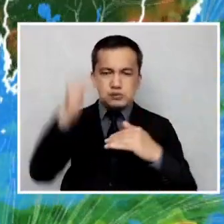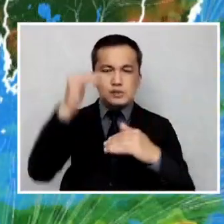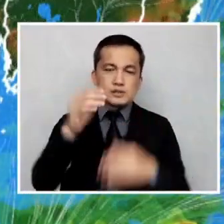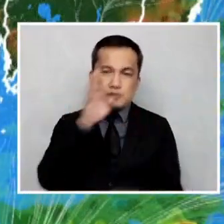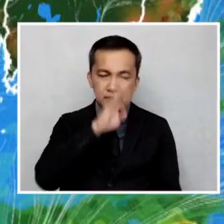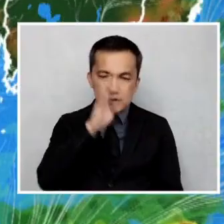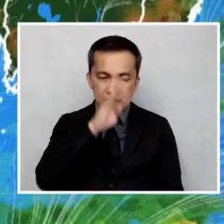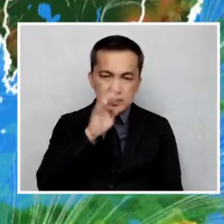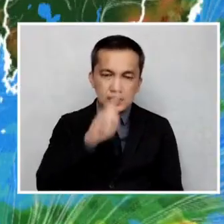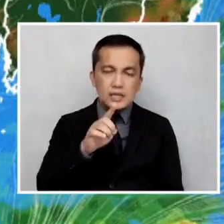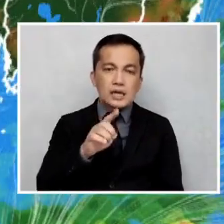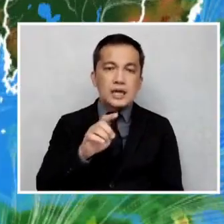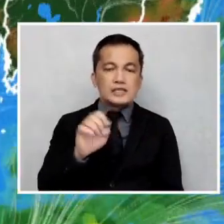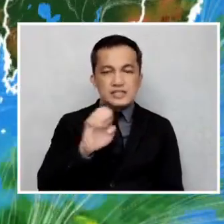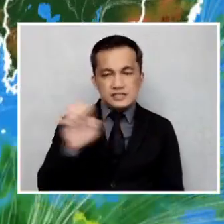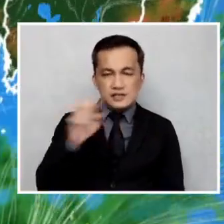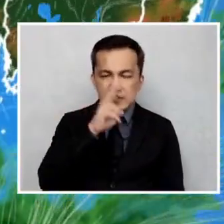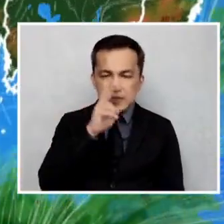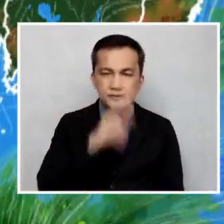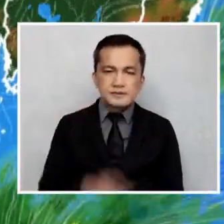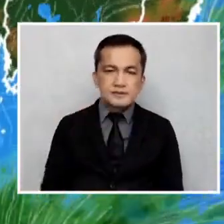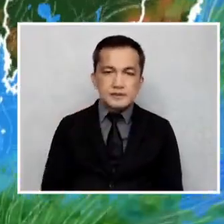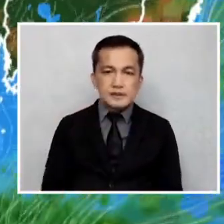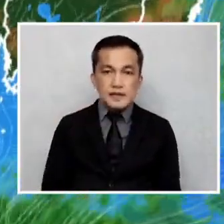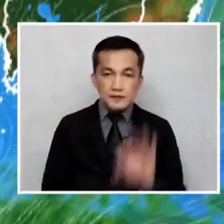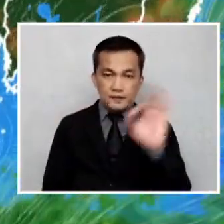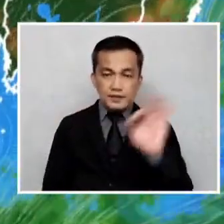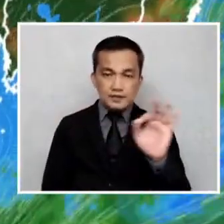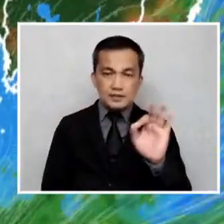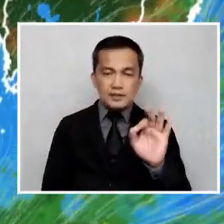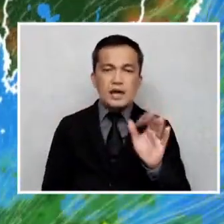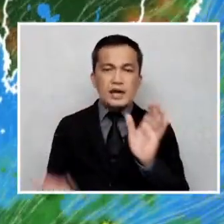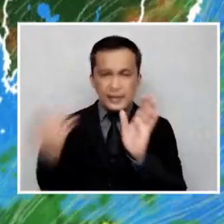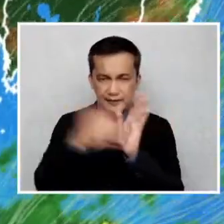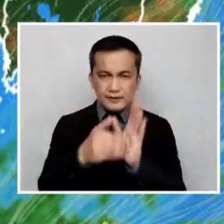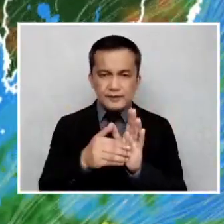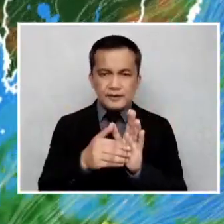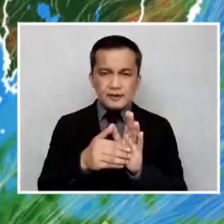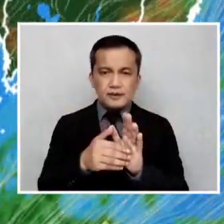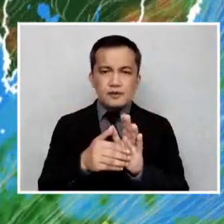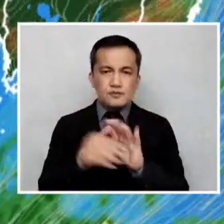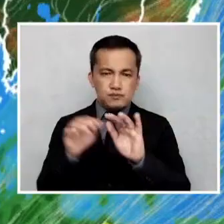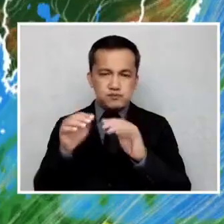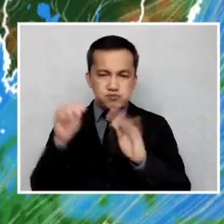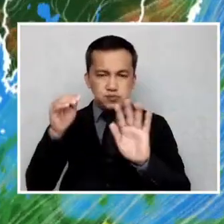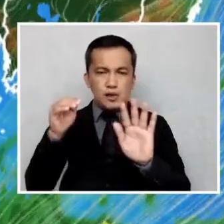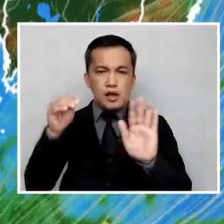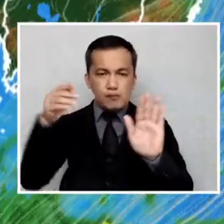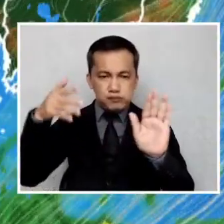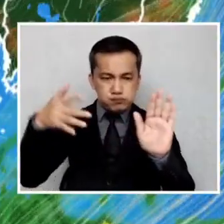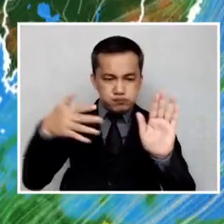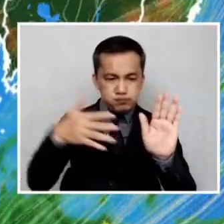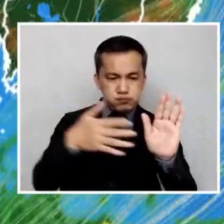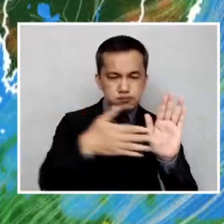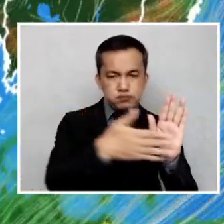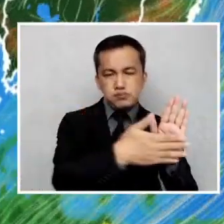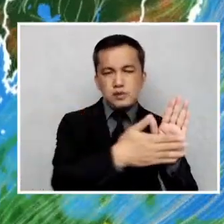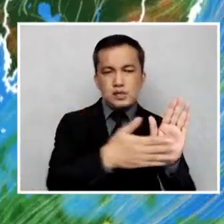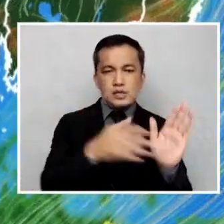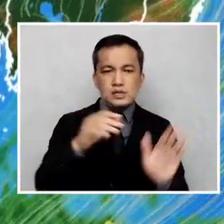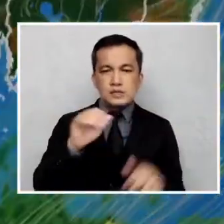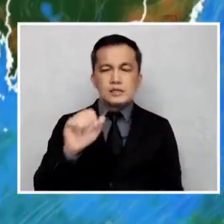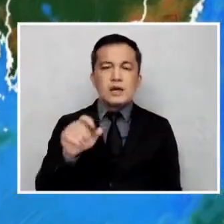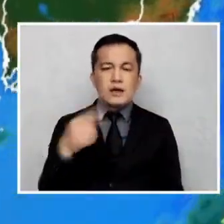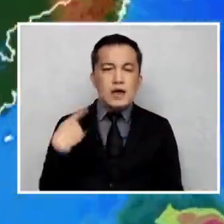at Eastern Visayas. At pagsapit po ng Biyernes, bubugsong muli ang Amihan pero sa Bicol pa rin nakatutok ang shear line.